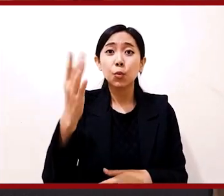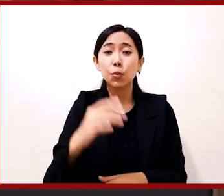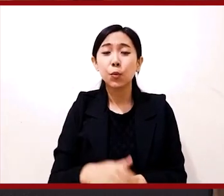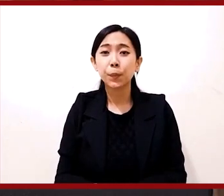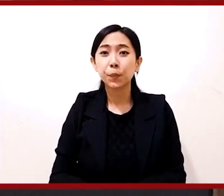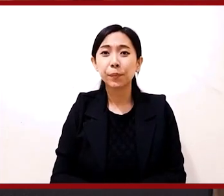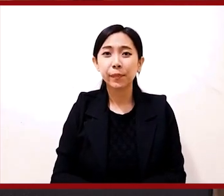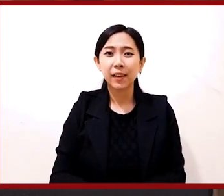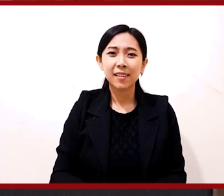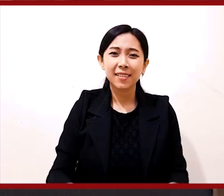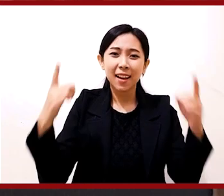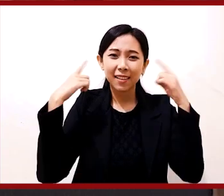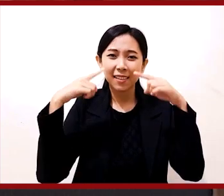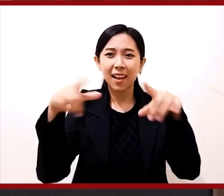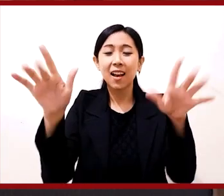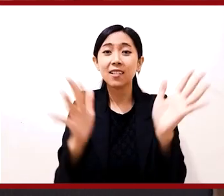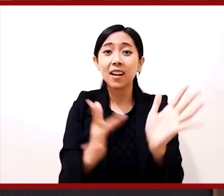Yesus dalammu,